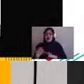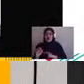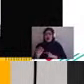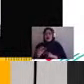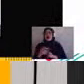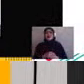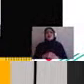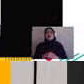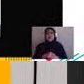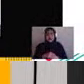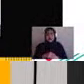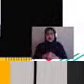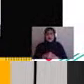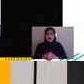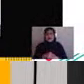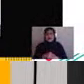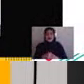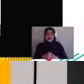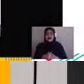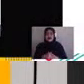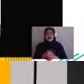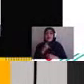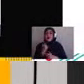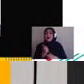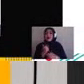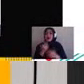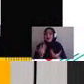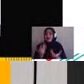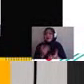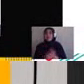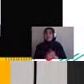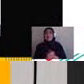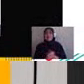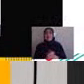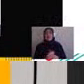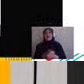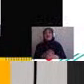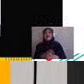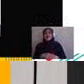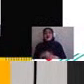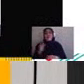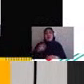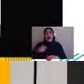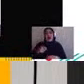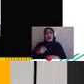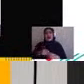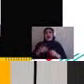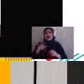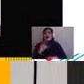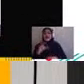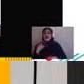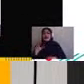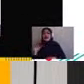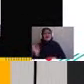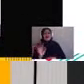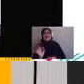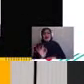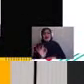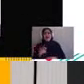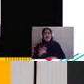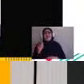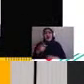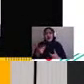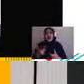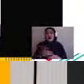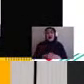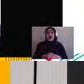Dan salah satu hal yang penting juga, saya sarankan untuk menghindari menggunakan kredit card, gunakan saja suatu aplikasi